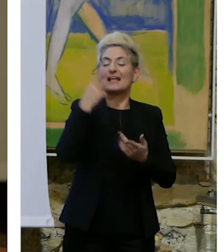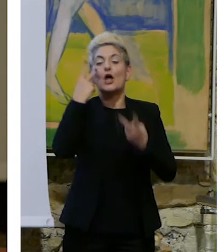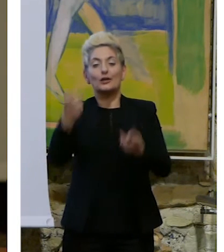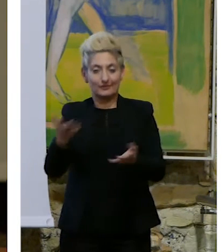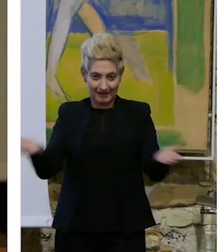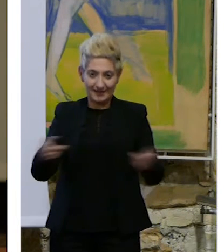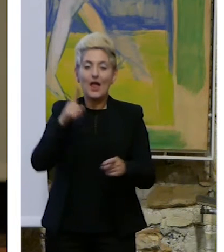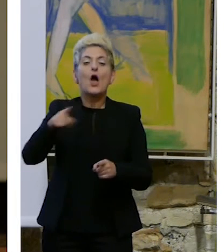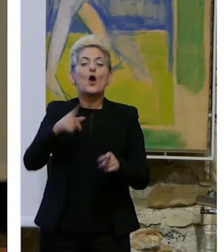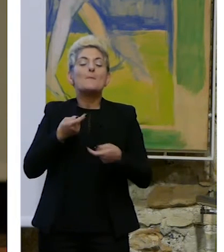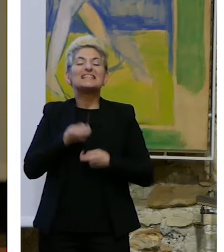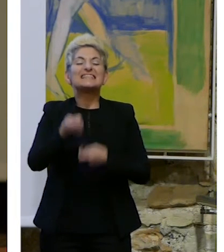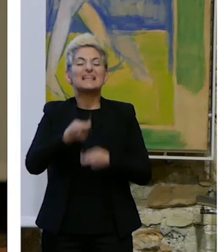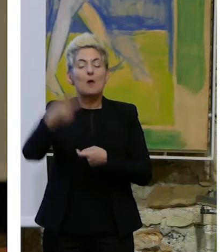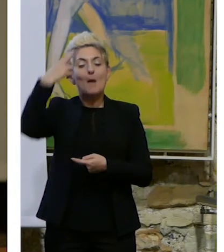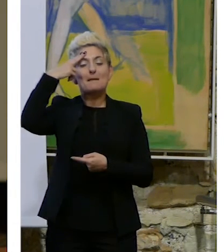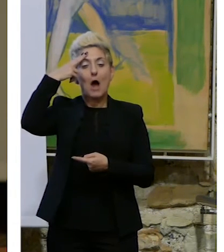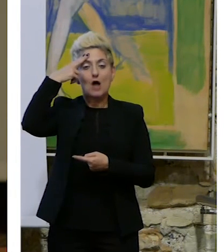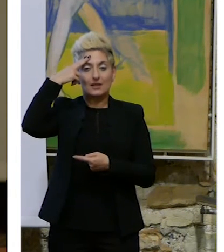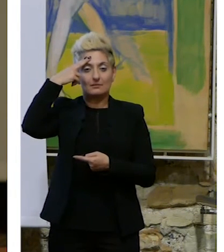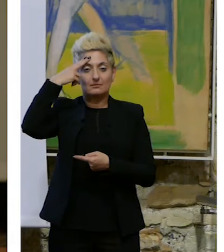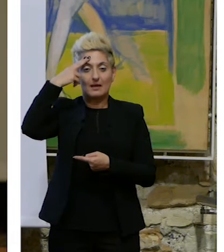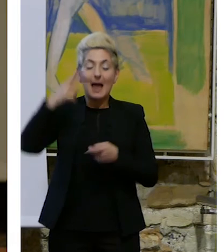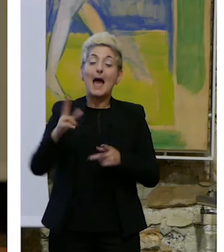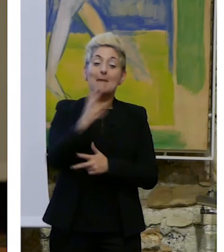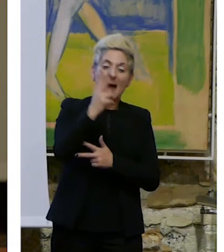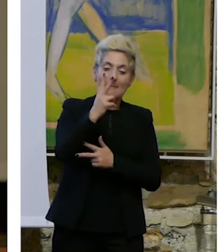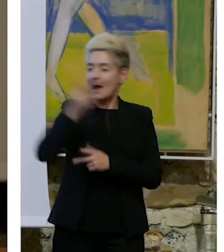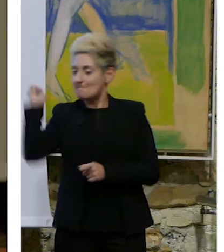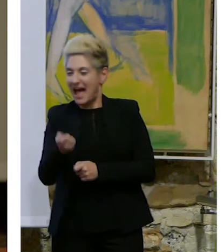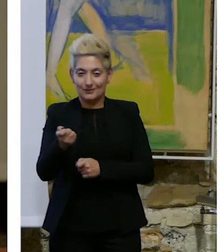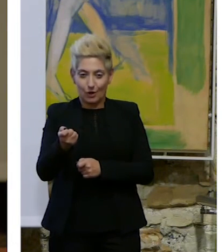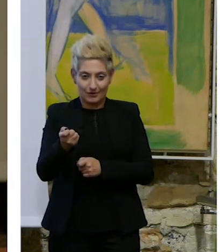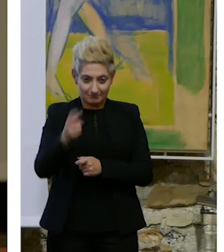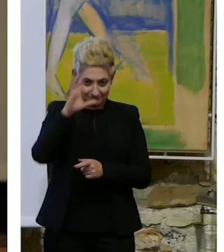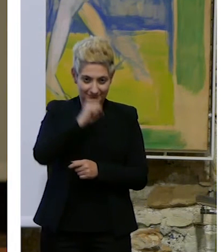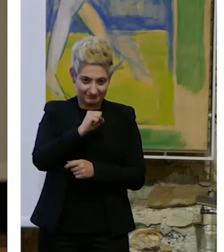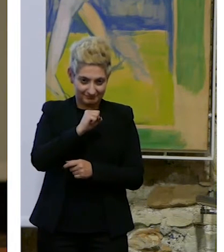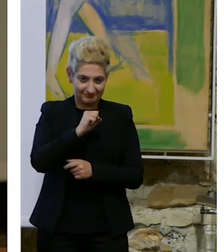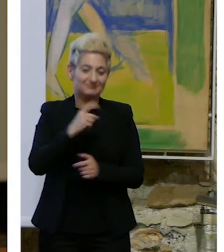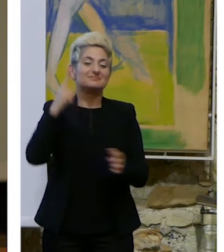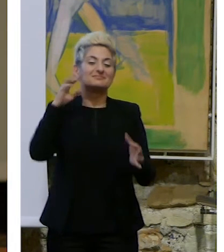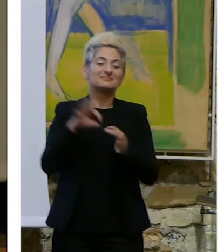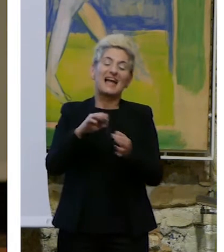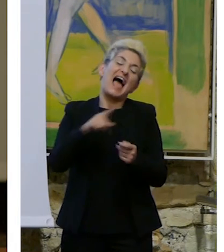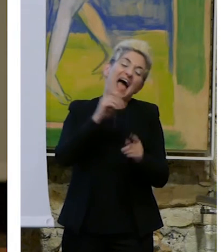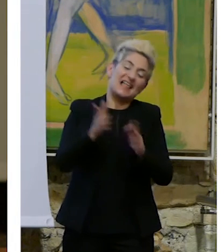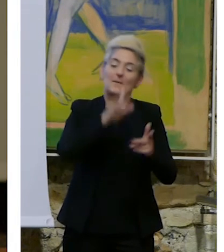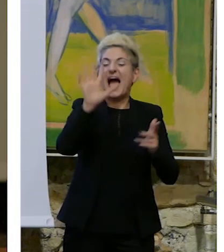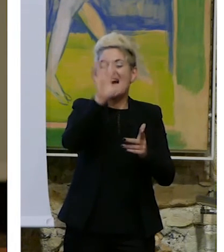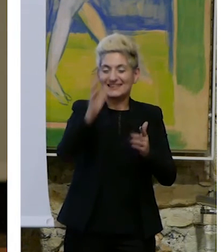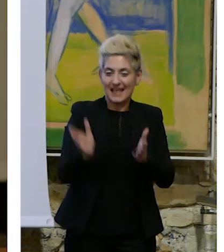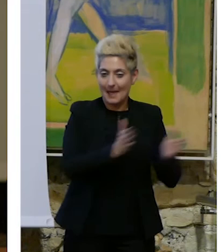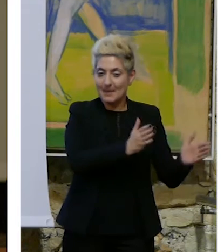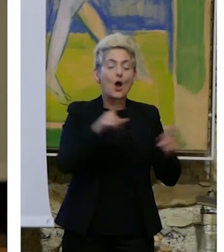semplicemente per uno stimolo mnemonico. Allora, in modo più ridotto e più umanitario, anche il